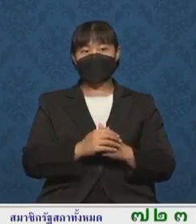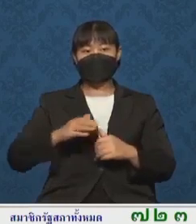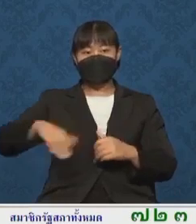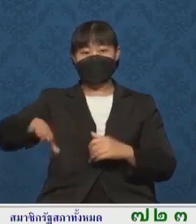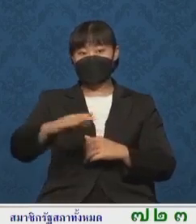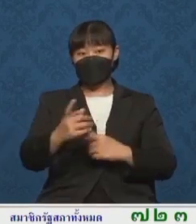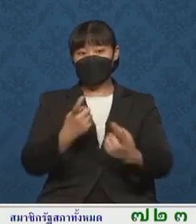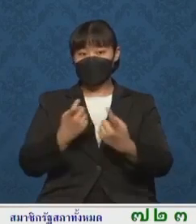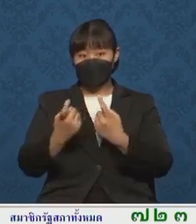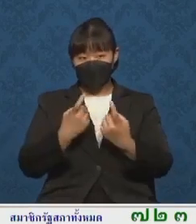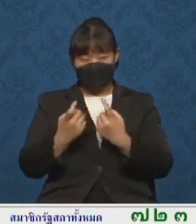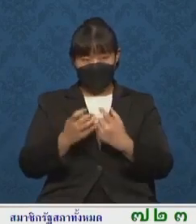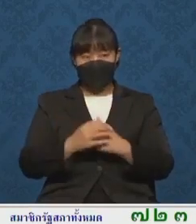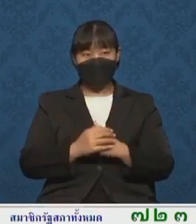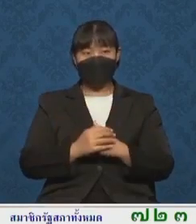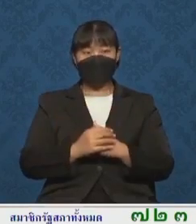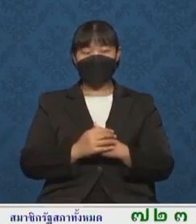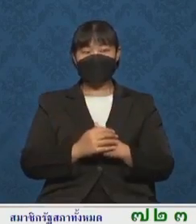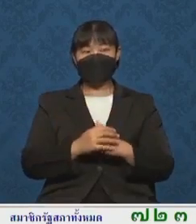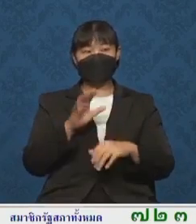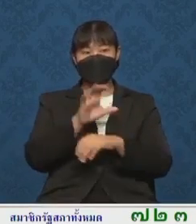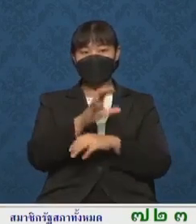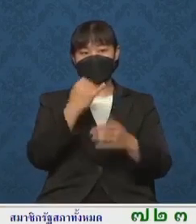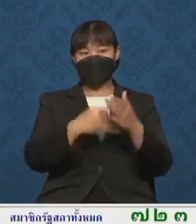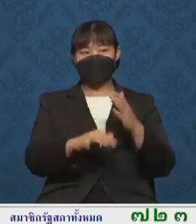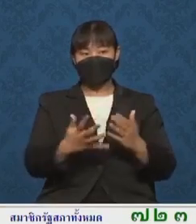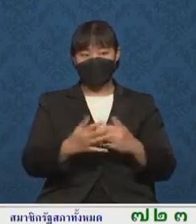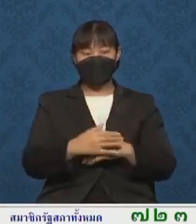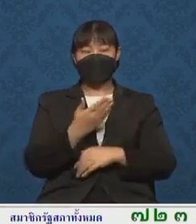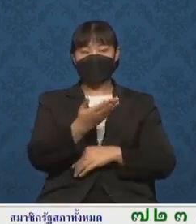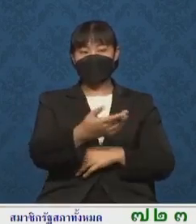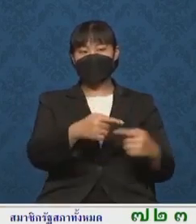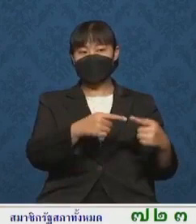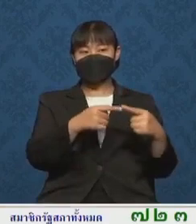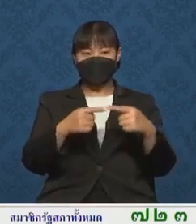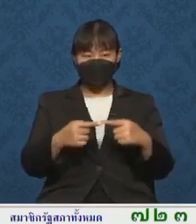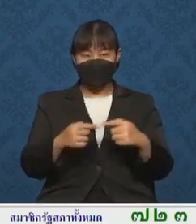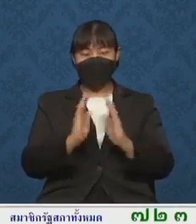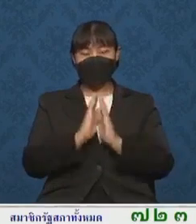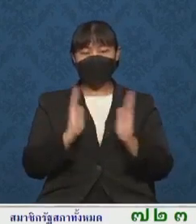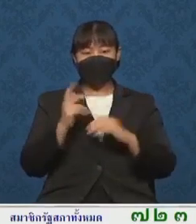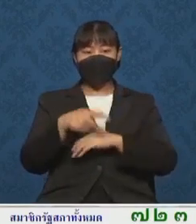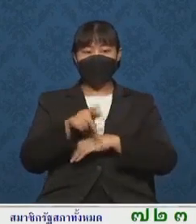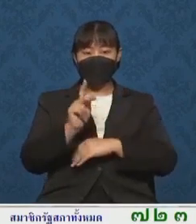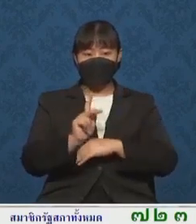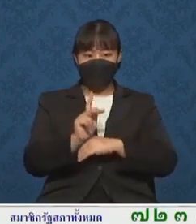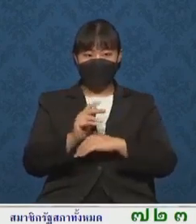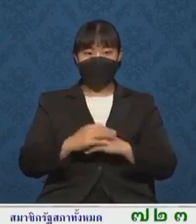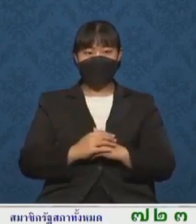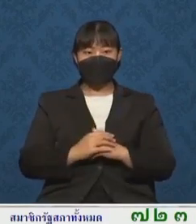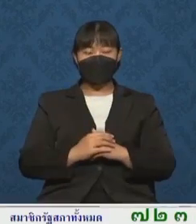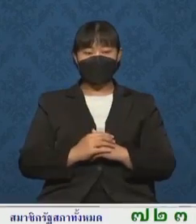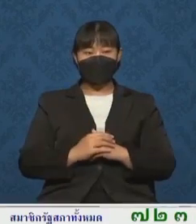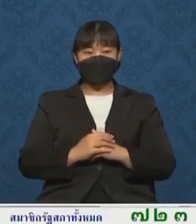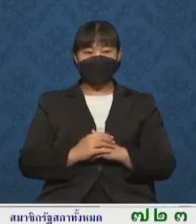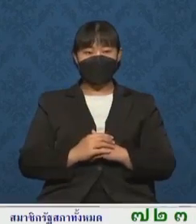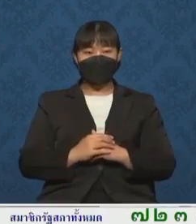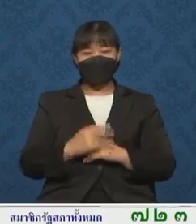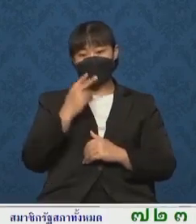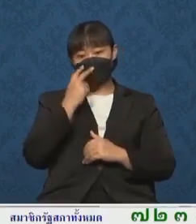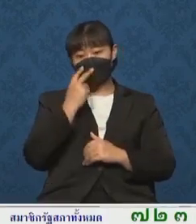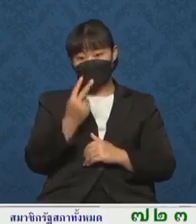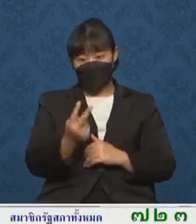ไม่มีอะไรผิดข้อบังคับนะครับเจอกันต่อครับขอบพระคุณครับท่านประธานครับก็เพิ่งไปเห็นประวัติศาสตร์